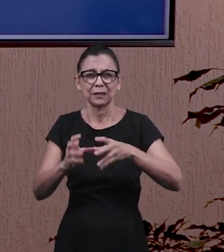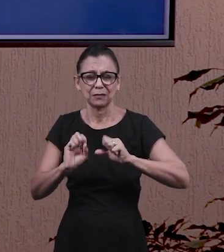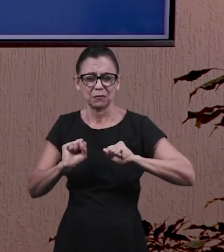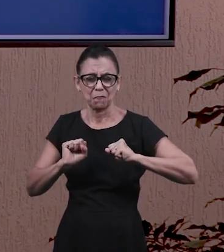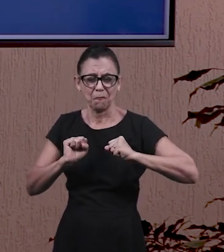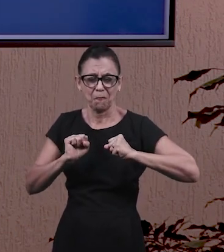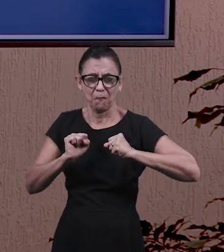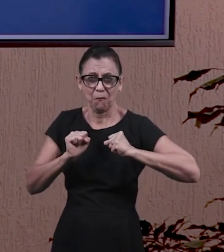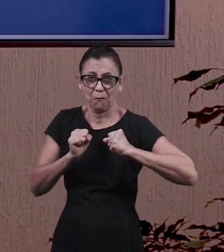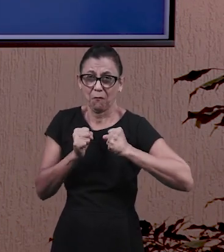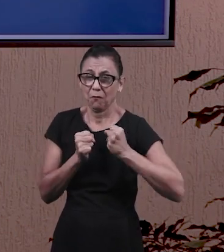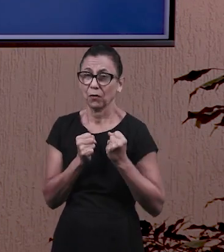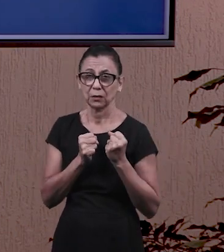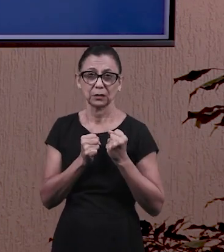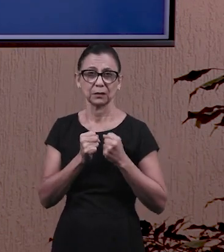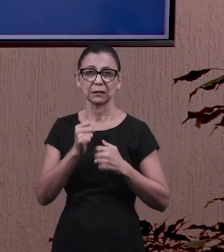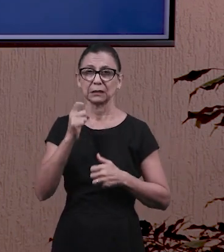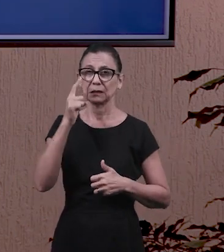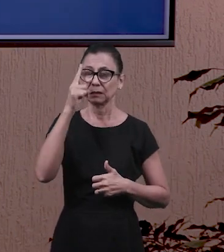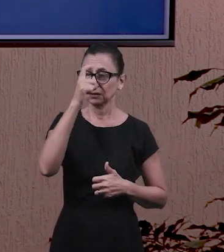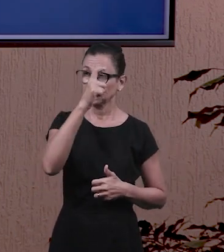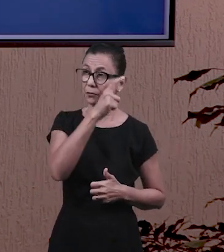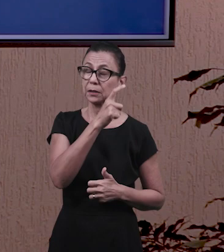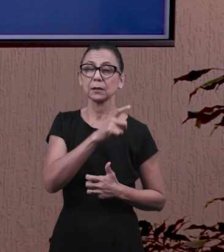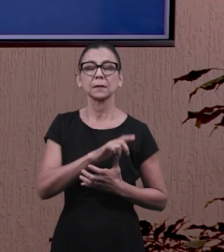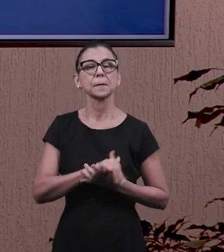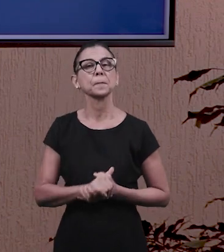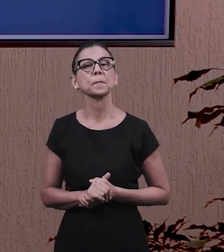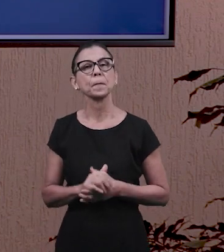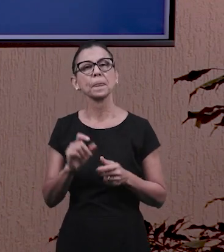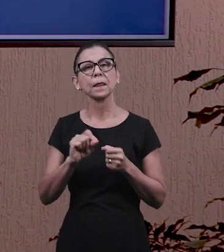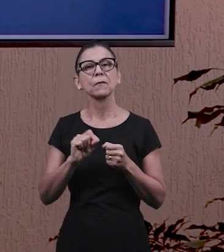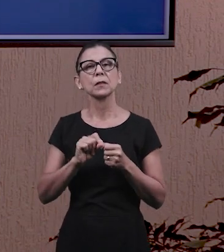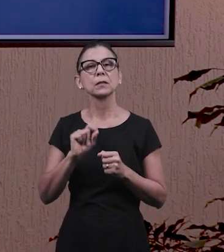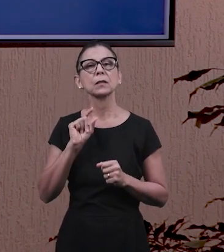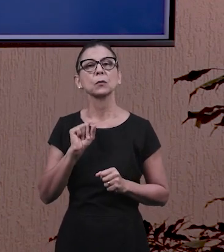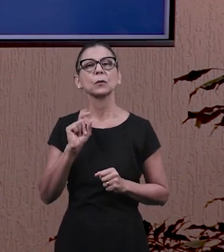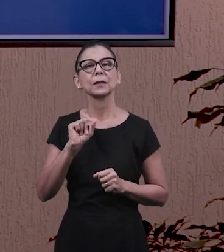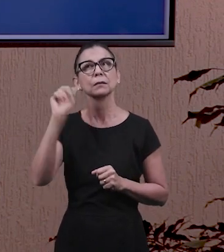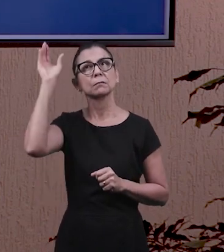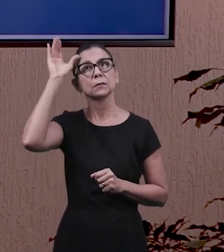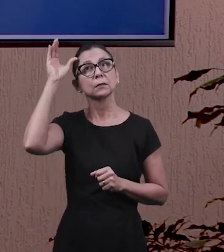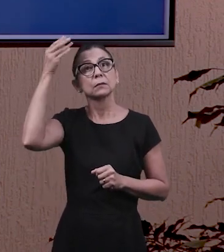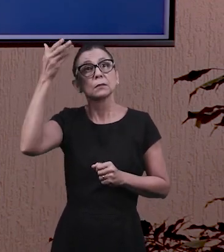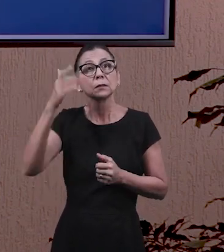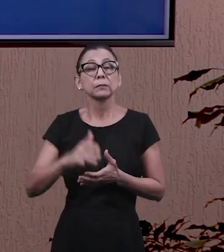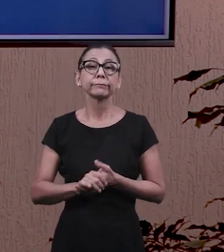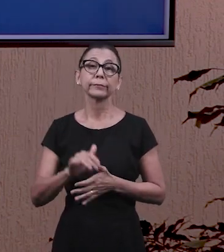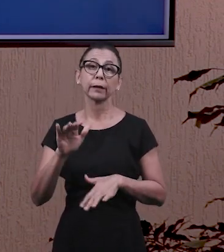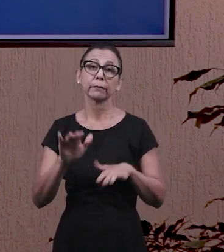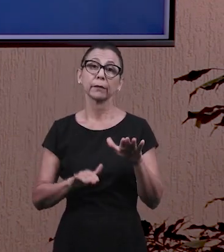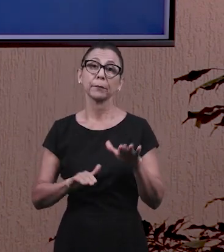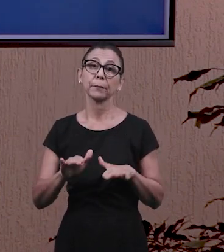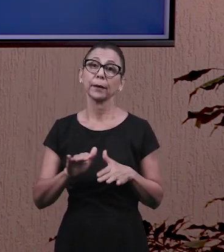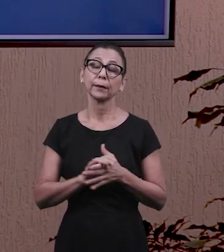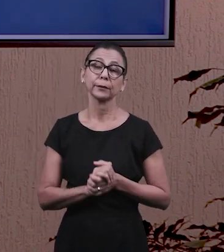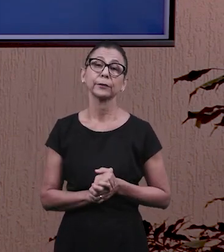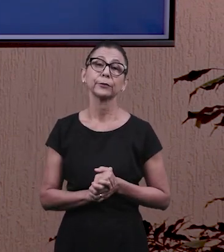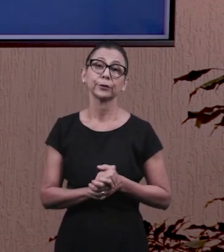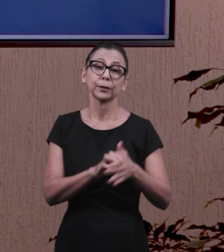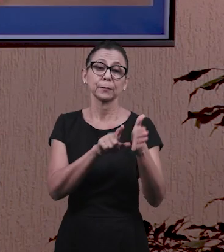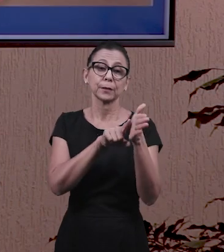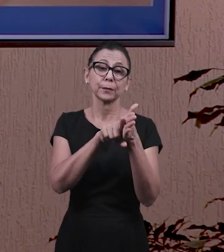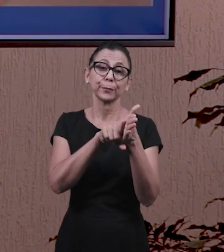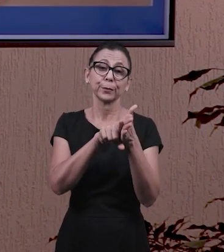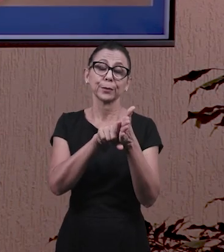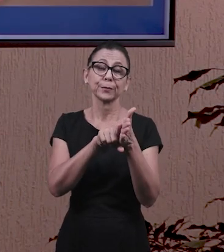dépense en lisant, il va puiser dans la compréhension. Donc, cela va dépendre de